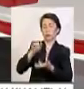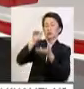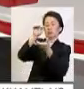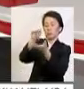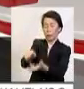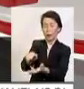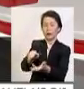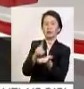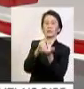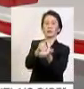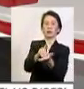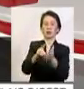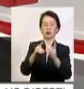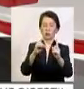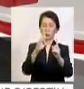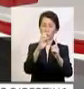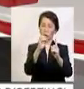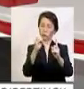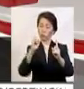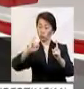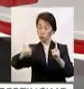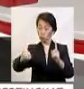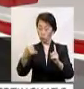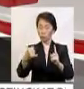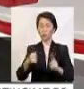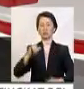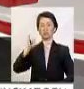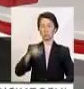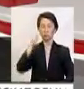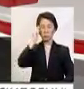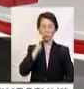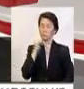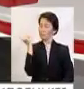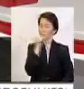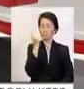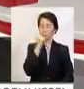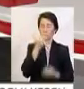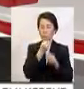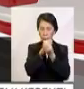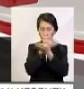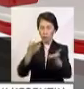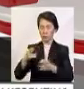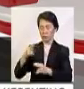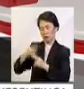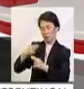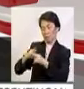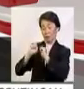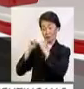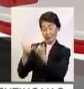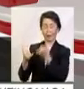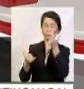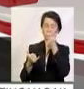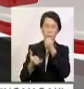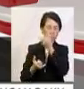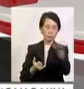derma sebanyak RM100 juta. Ya, beliau bagaimanapun enggan memaklumkan identiti syarikat